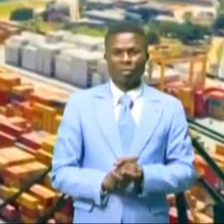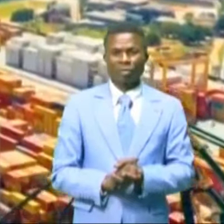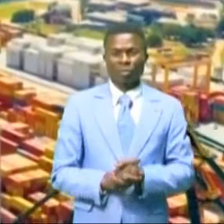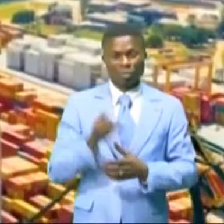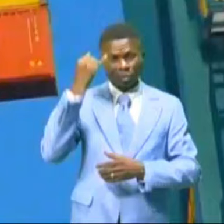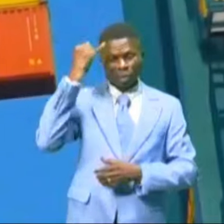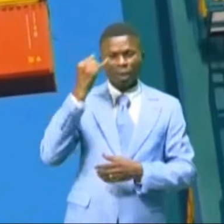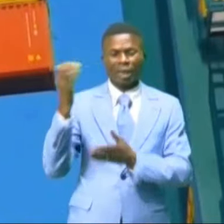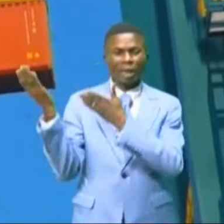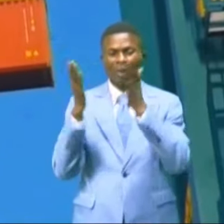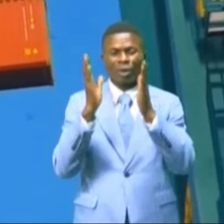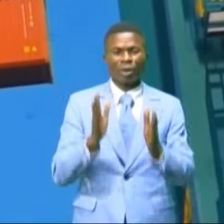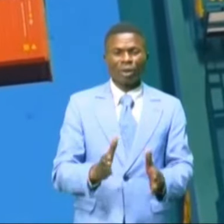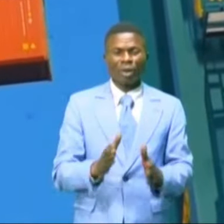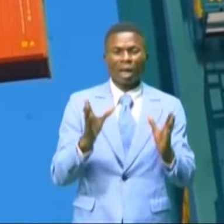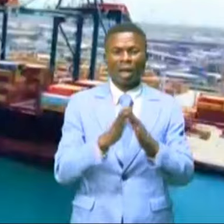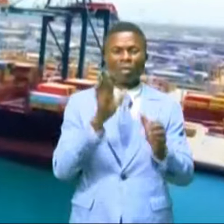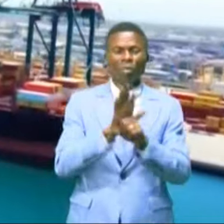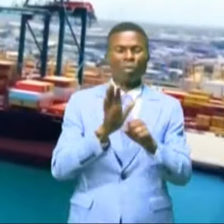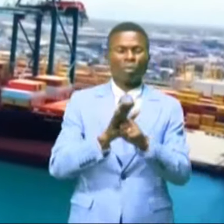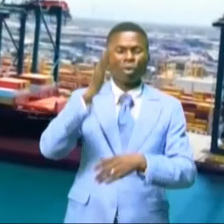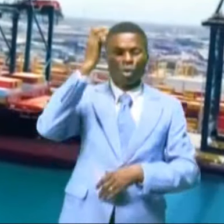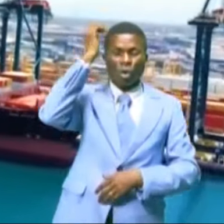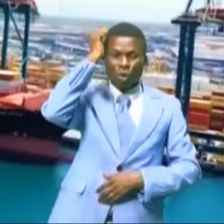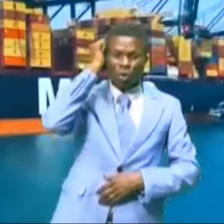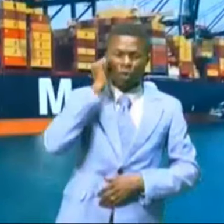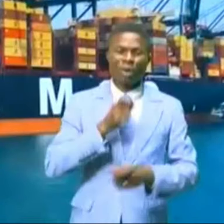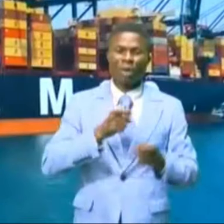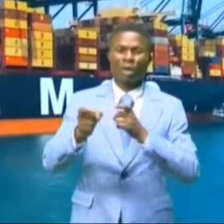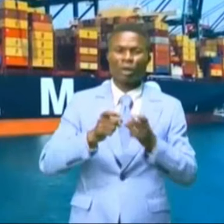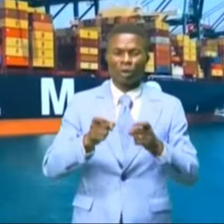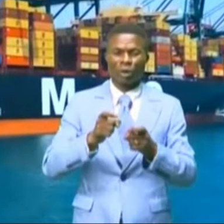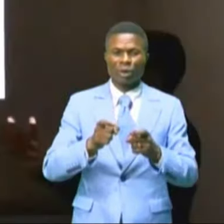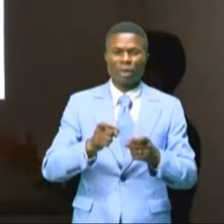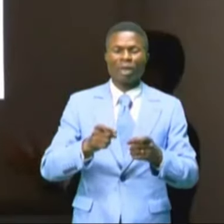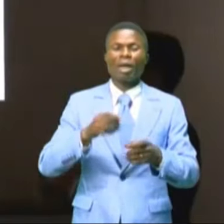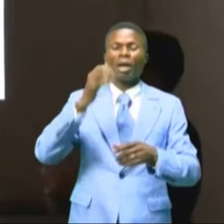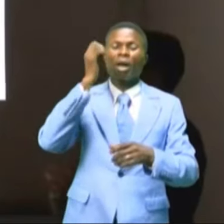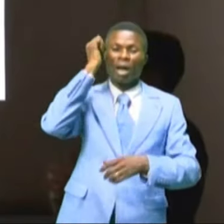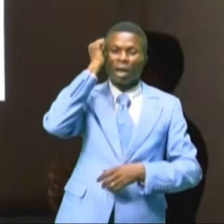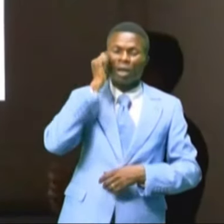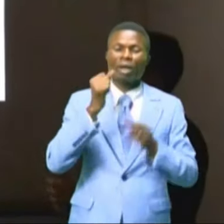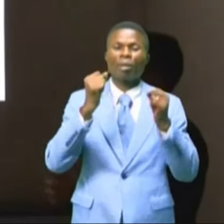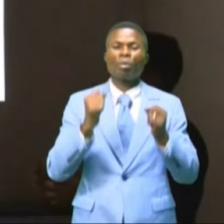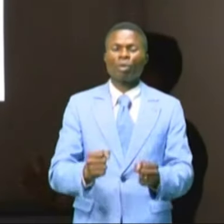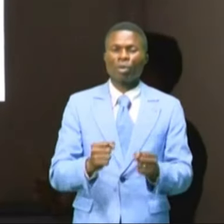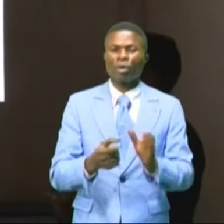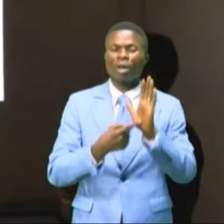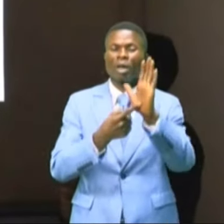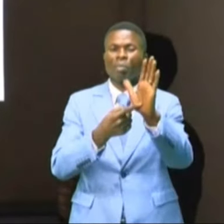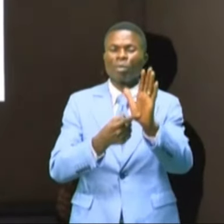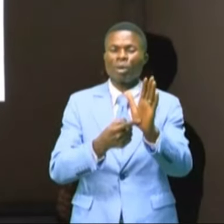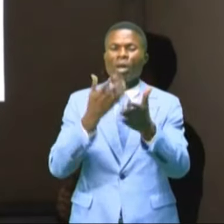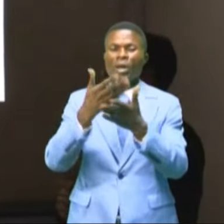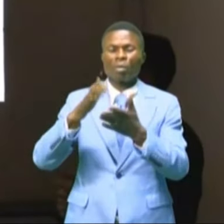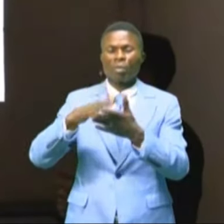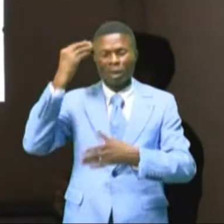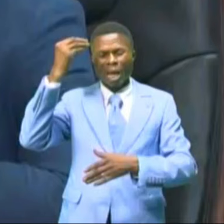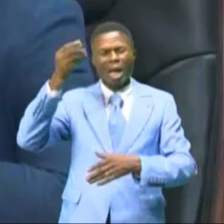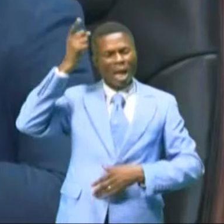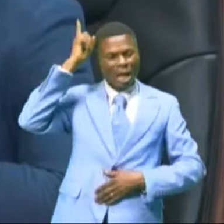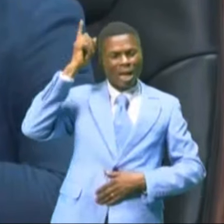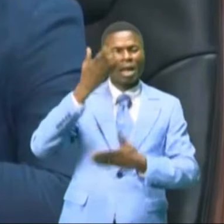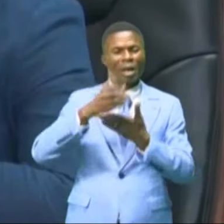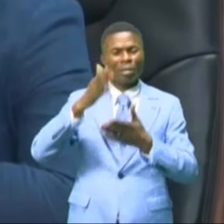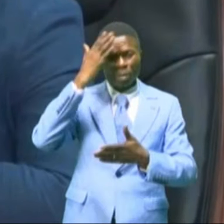les transports maritimes avec une forte connaissance dans la gestion des terminaux portuaires, voudrait transposer son expérience de longue durée et partager